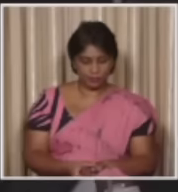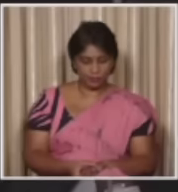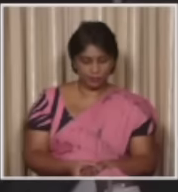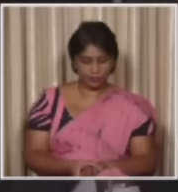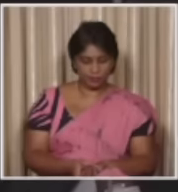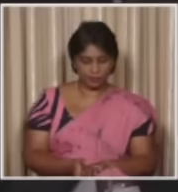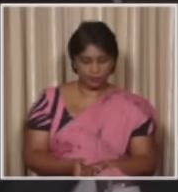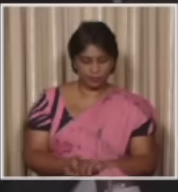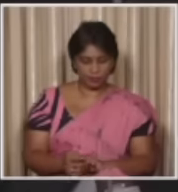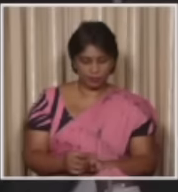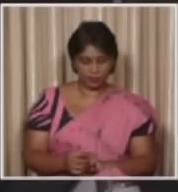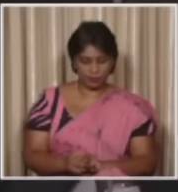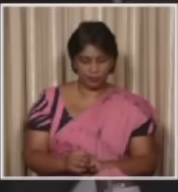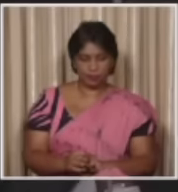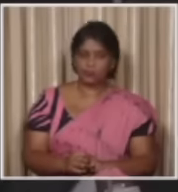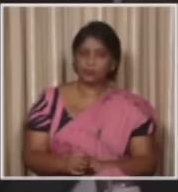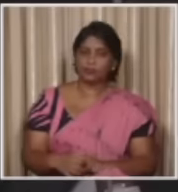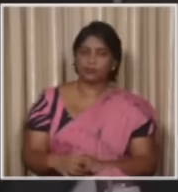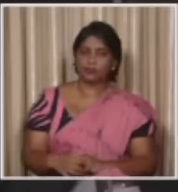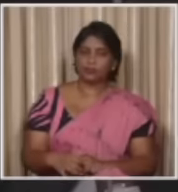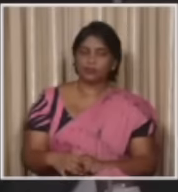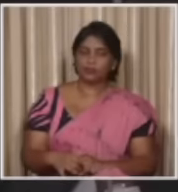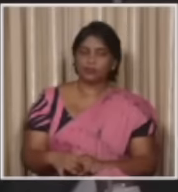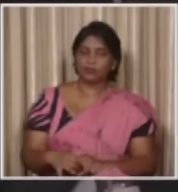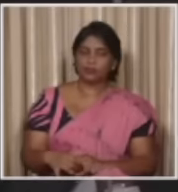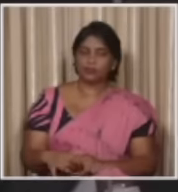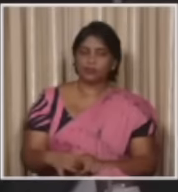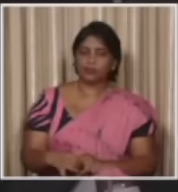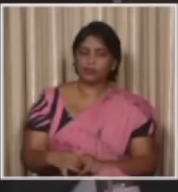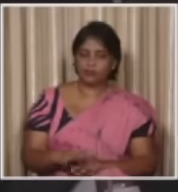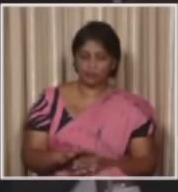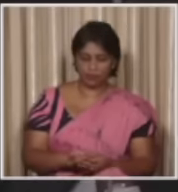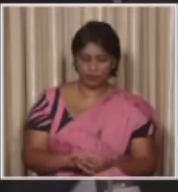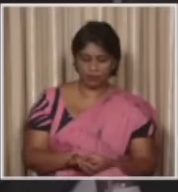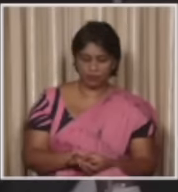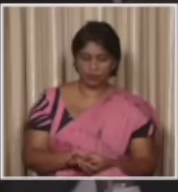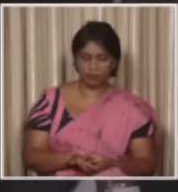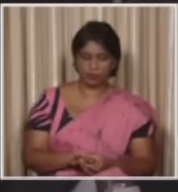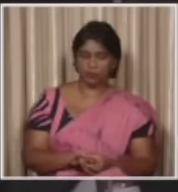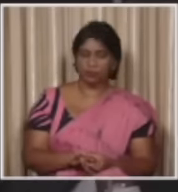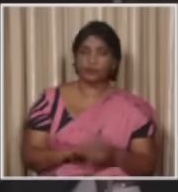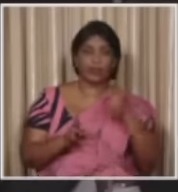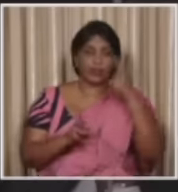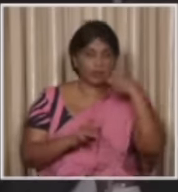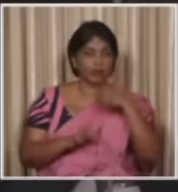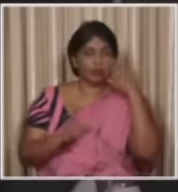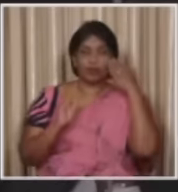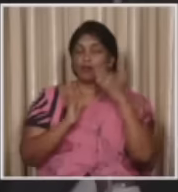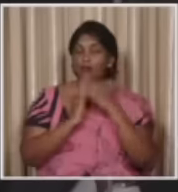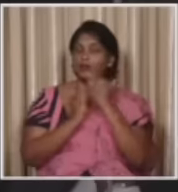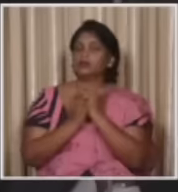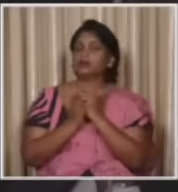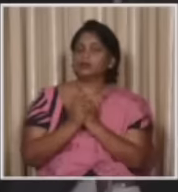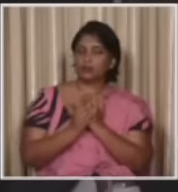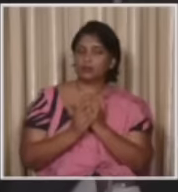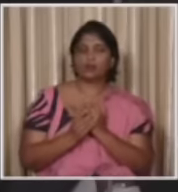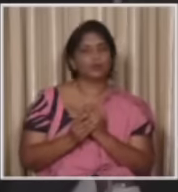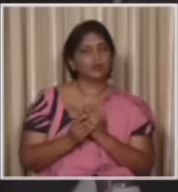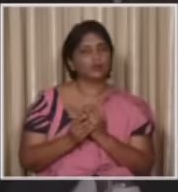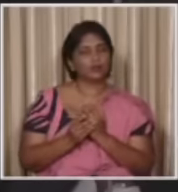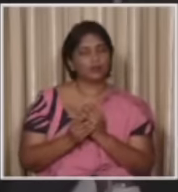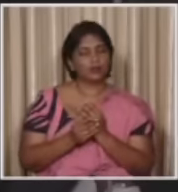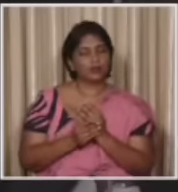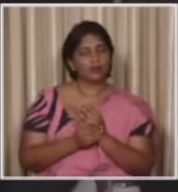අංක ව්‍යවස්ථාවේ 41 මේ වගන්තියේ උපලේඛනයේ තියෙන කාරණේ මේ උපලේඛනයේ